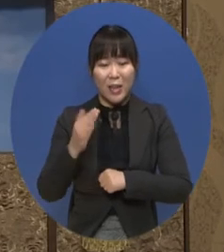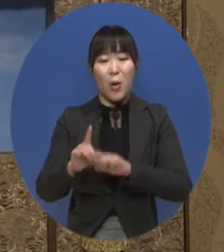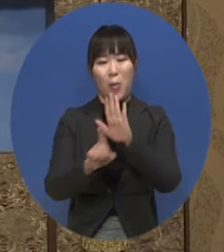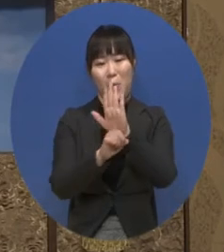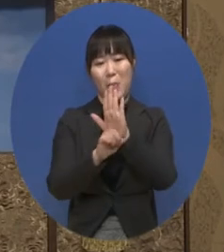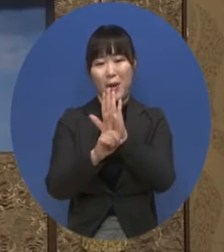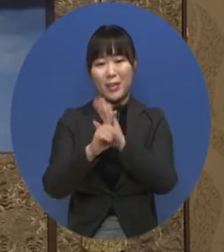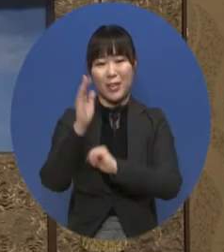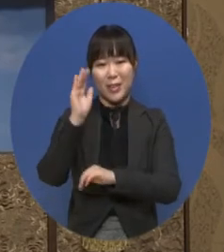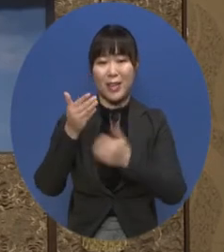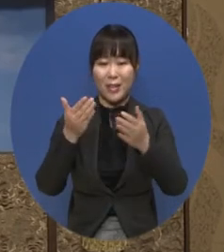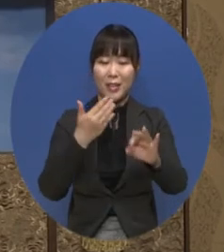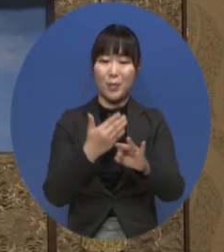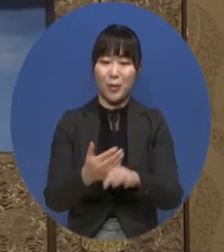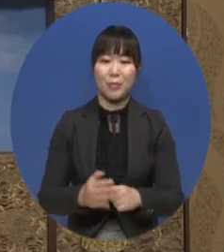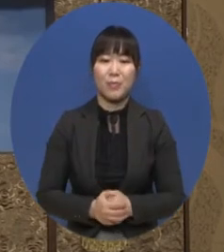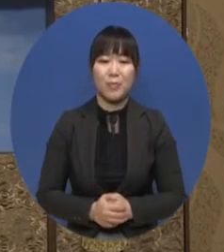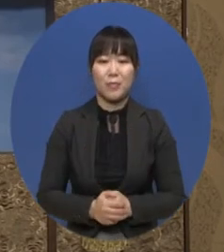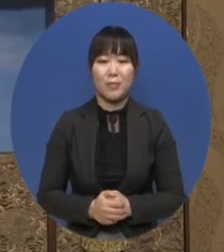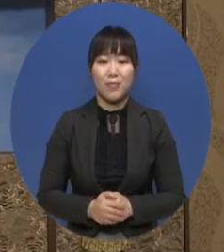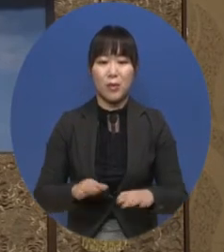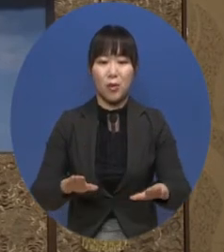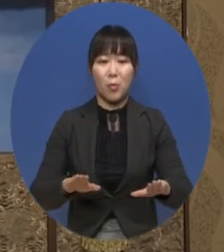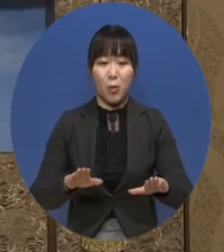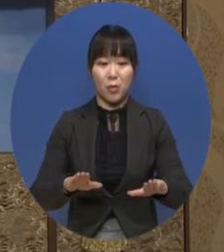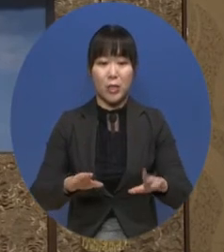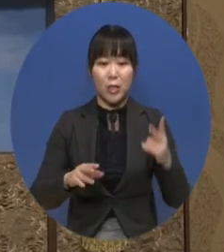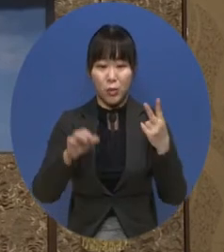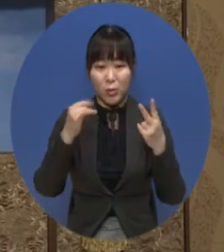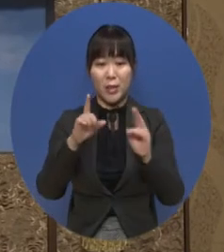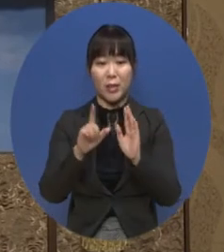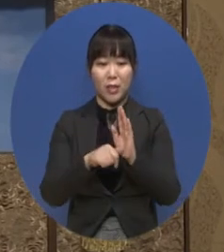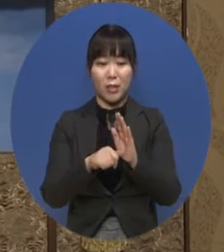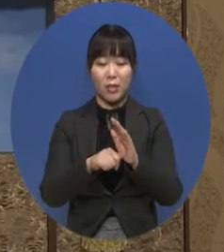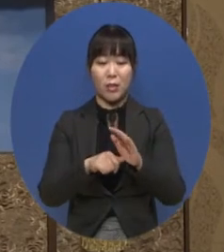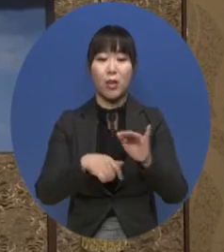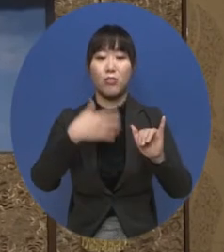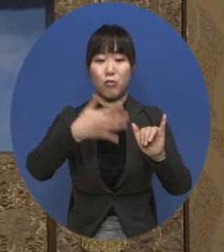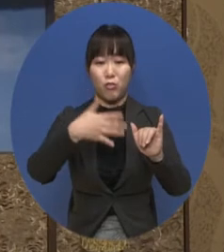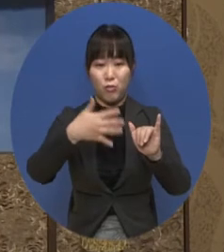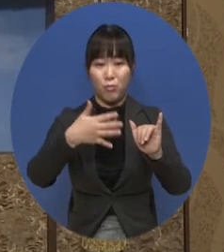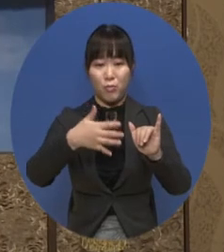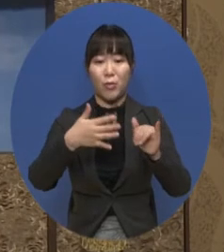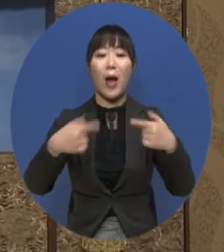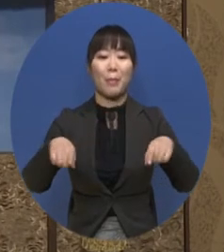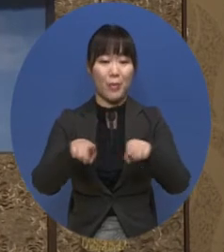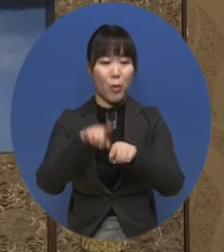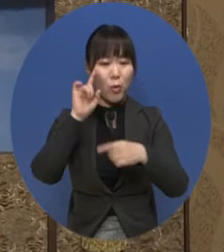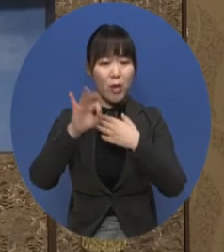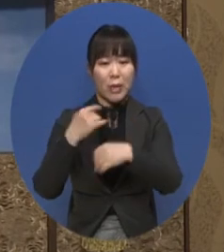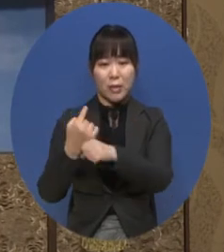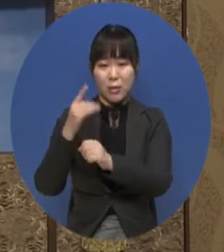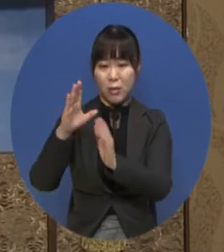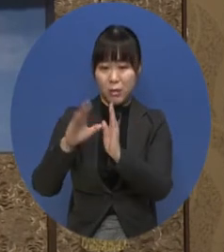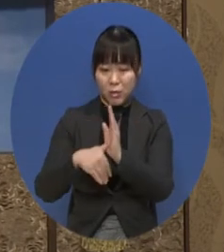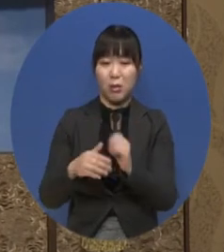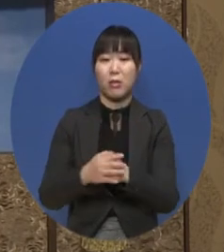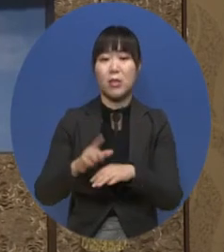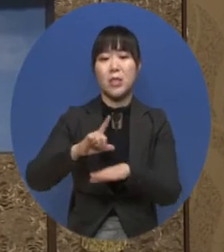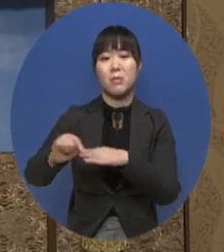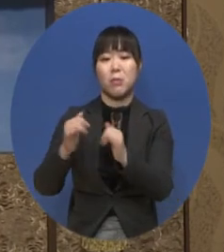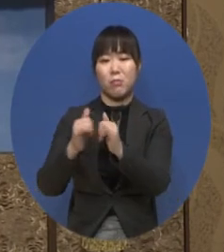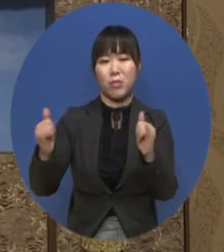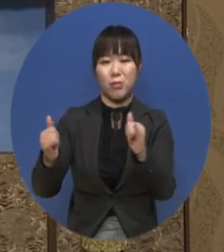스포일러로 얘기를 드리면 네. 이번 토요극장은 유튜브 라이브를 같이 할 거예요. 왜냐하면 작년에 할 때 예.